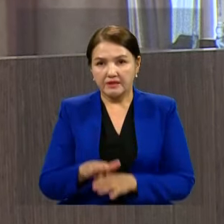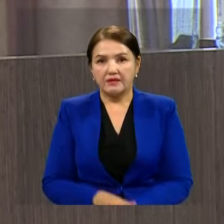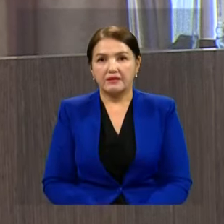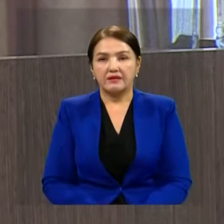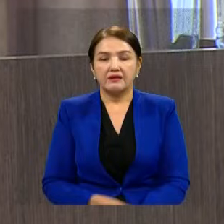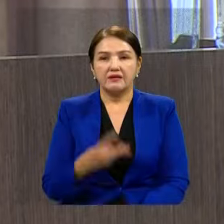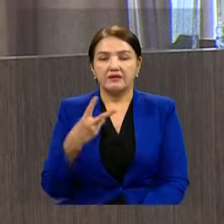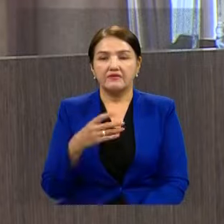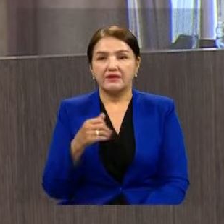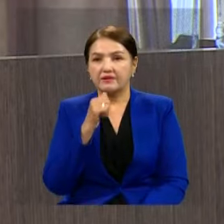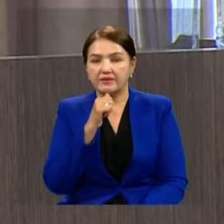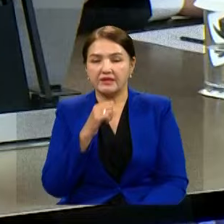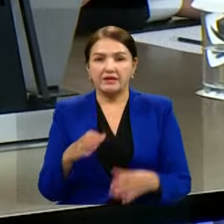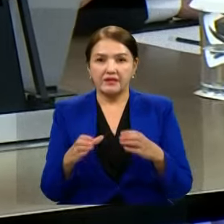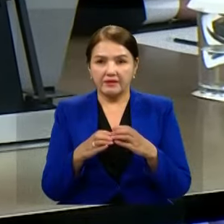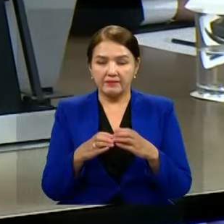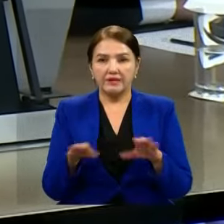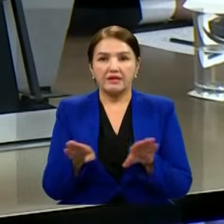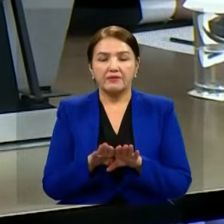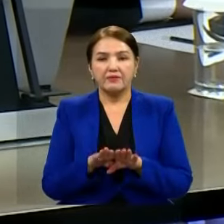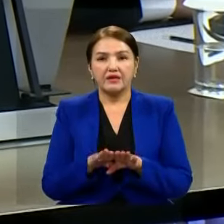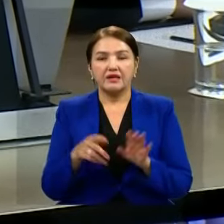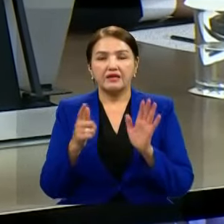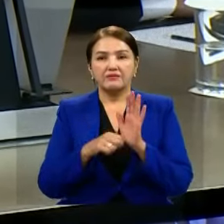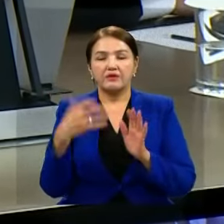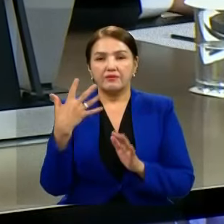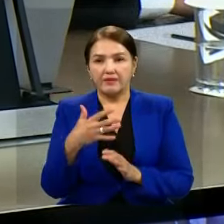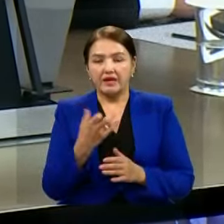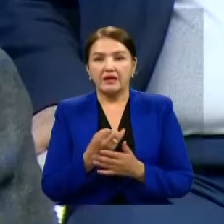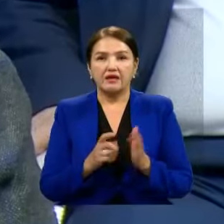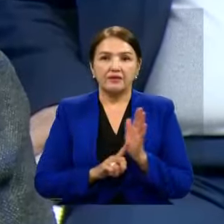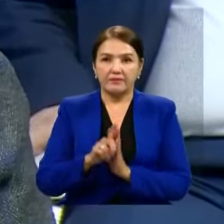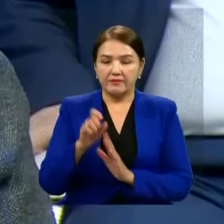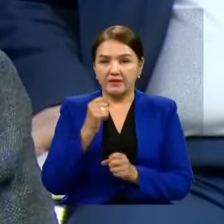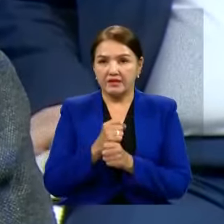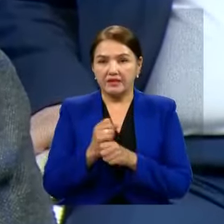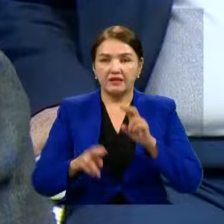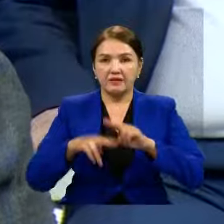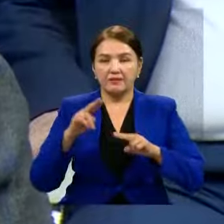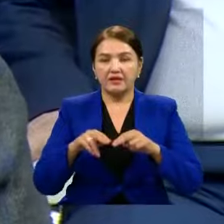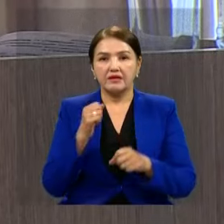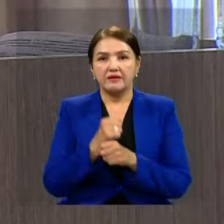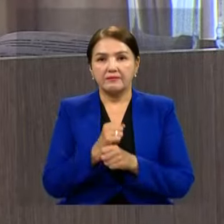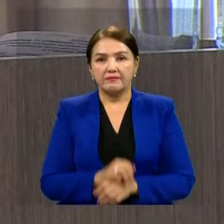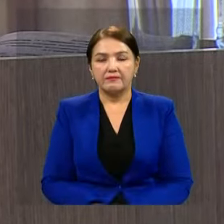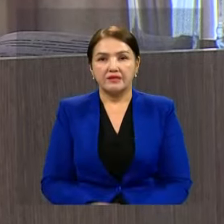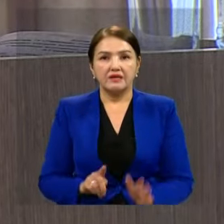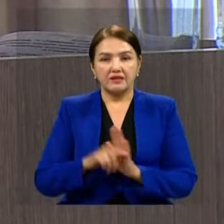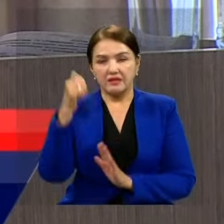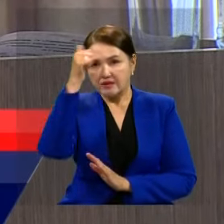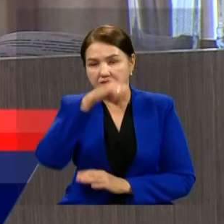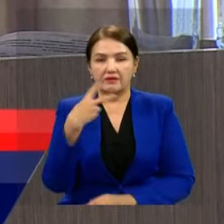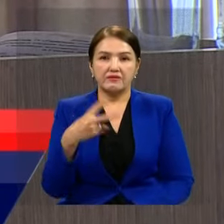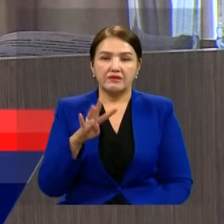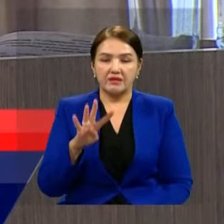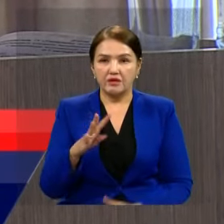и 2 экспертные организации. Также было принято 705 уведомлений о начале производства строительно-монтажных работ. С начала года